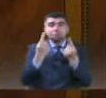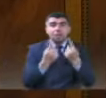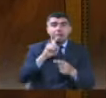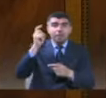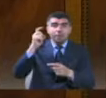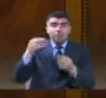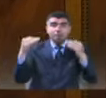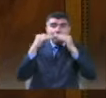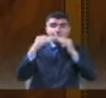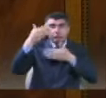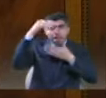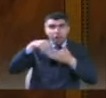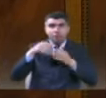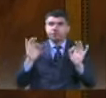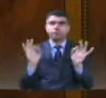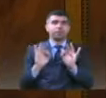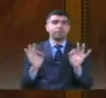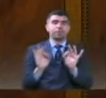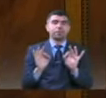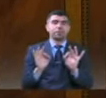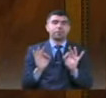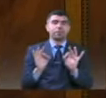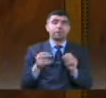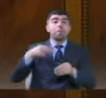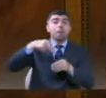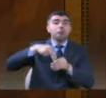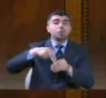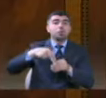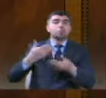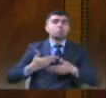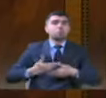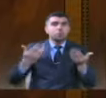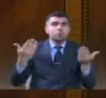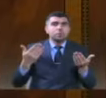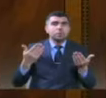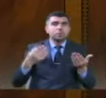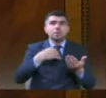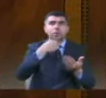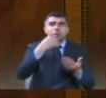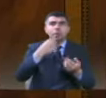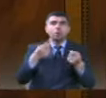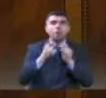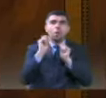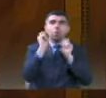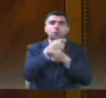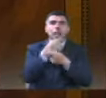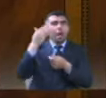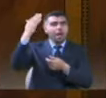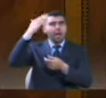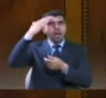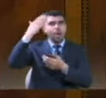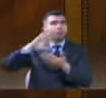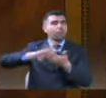عندنا في القطاع العام، رغم ان عندهم النفط. سولوا الناس اللي في الشرق ديال المغرب اللي في وجده راه كيعرفوا